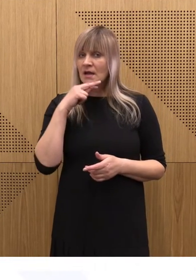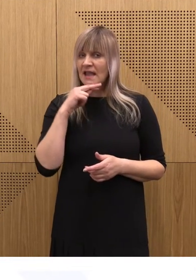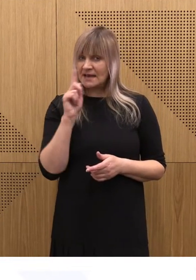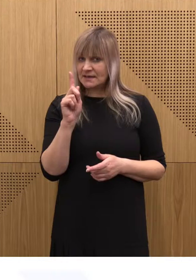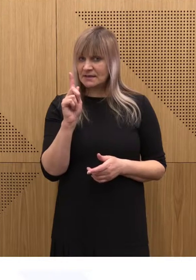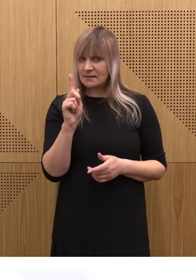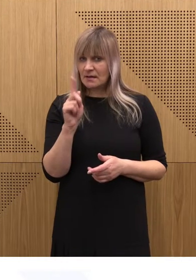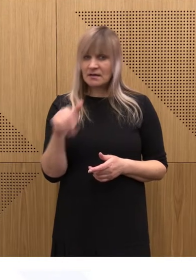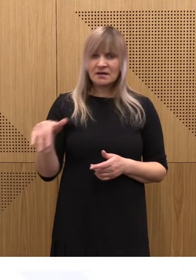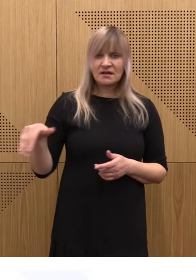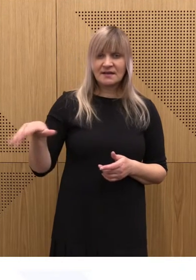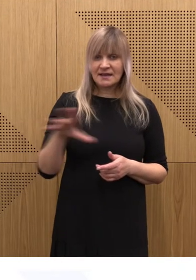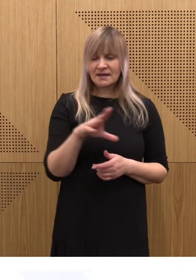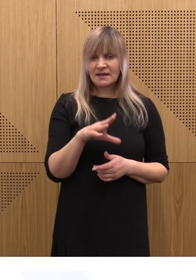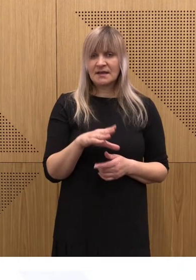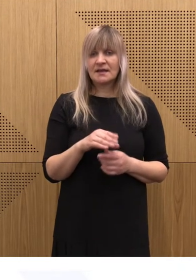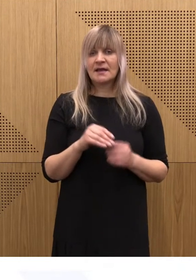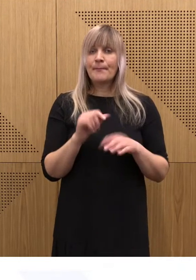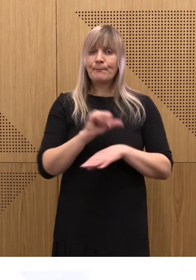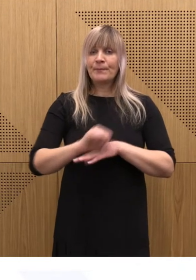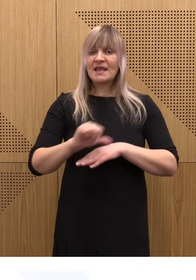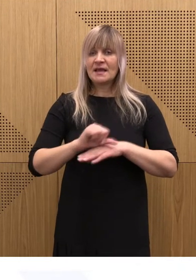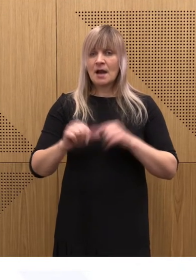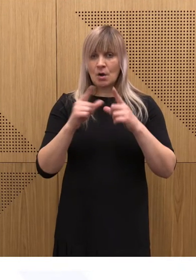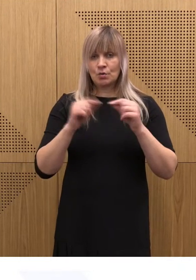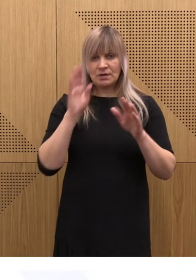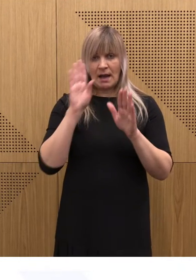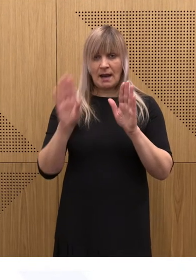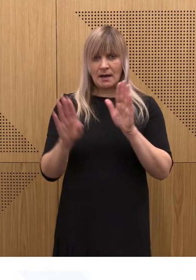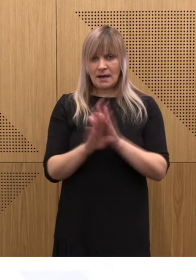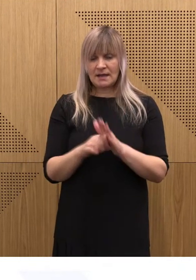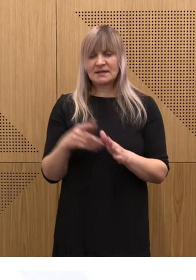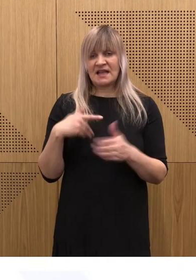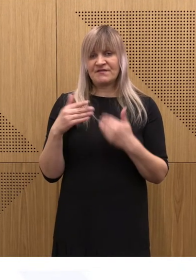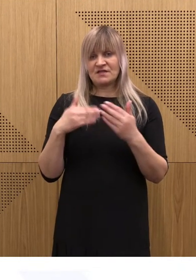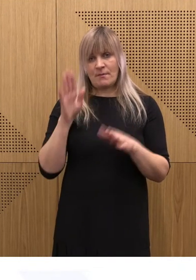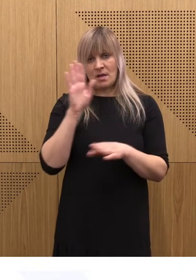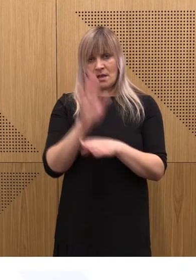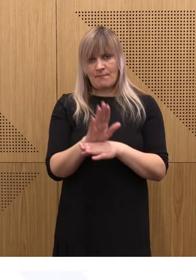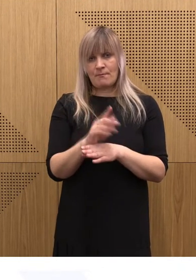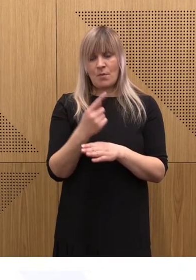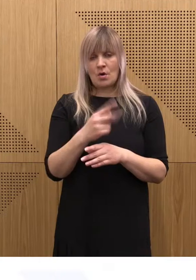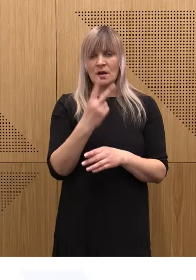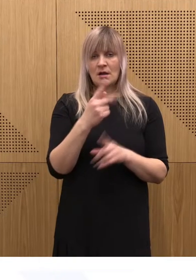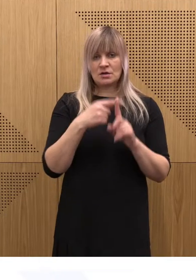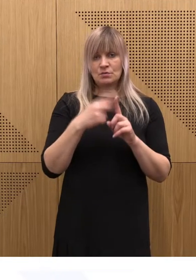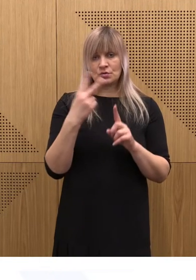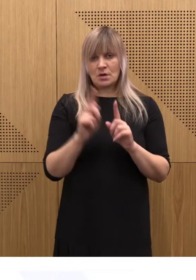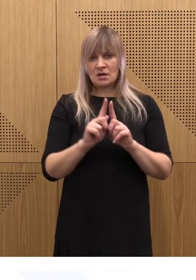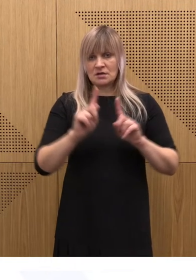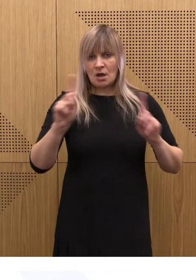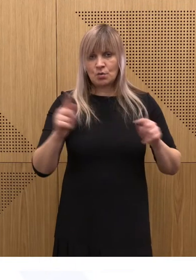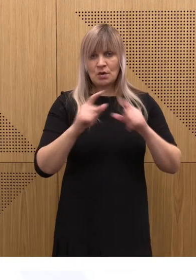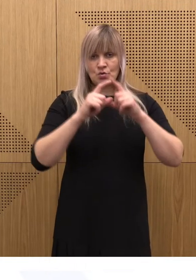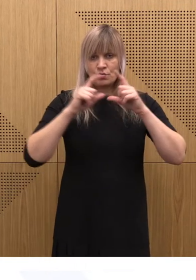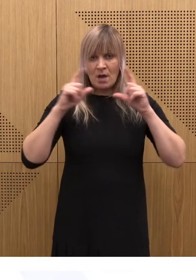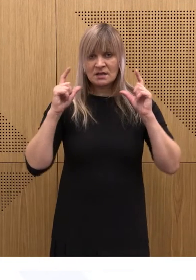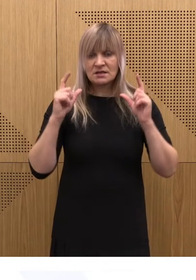siis kõiki neid piiranguid ja reegleid, mis on terviseameti poolt ette nähtud. 2+2 hajutatus,